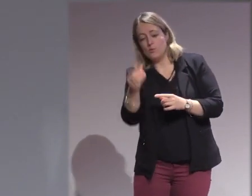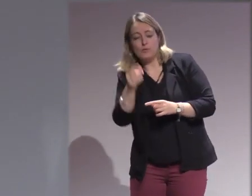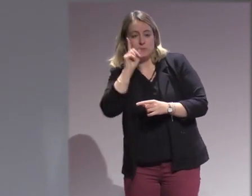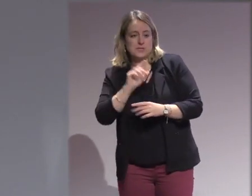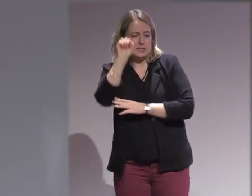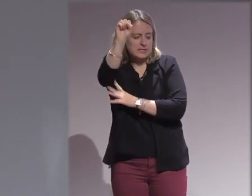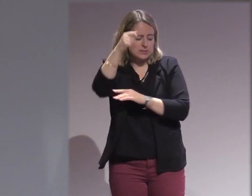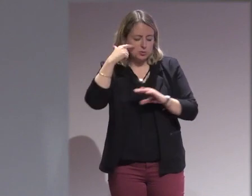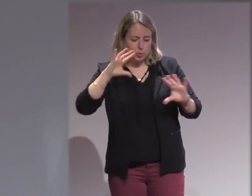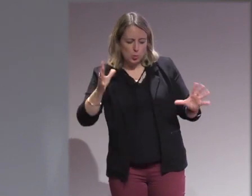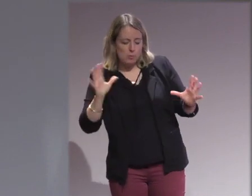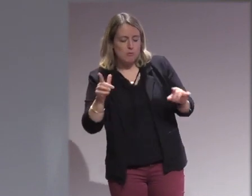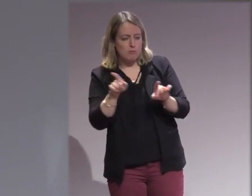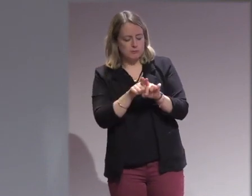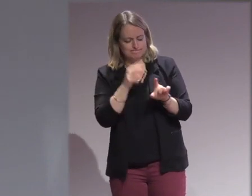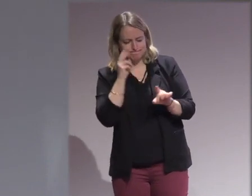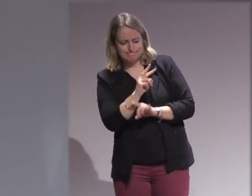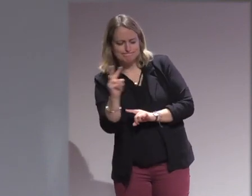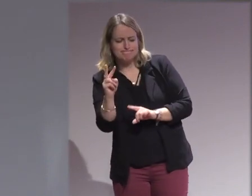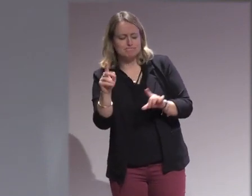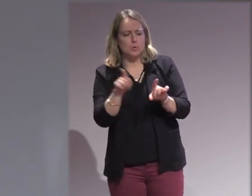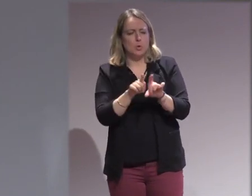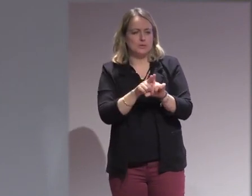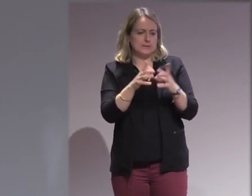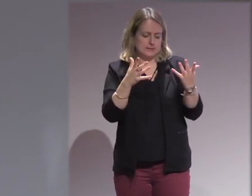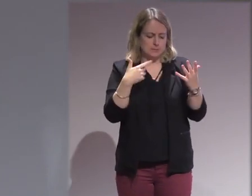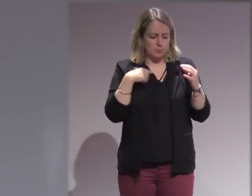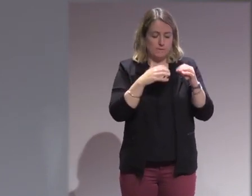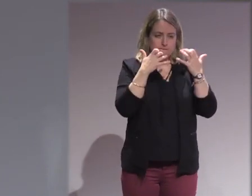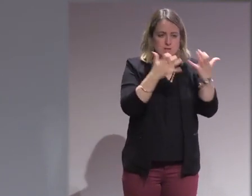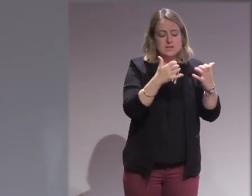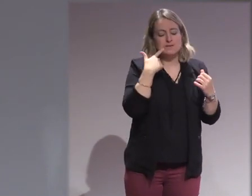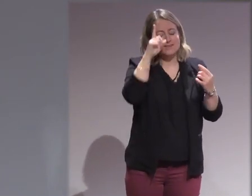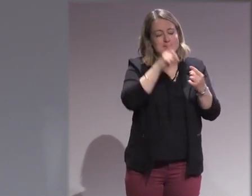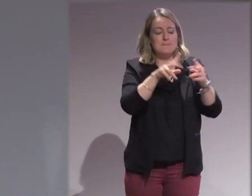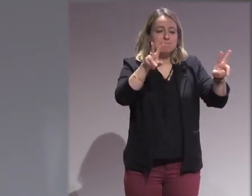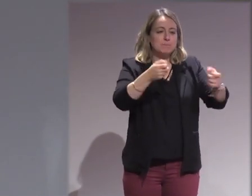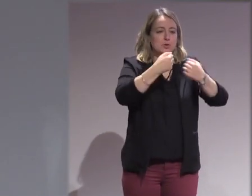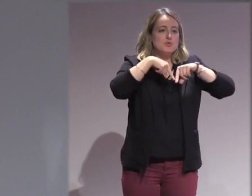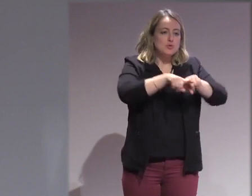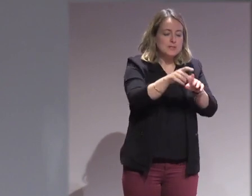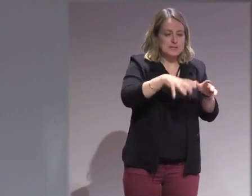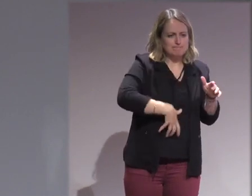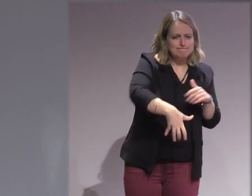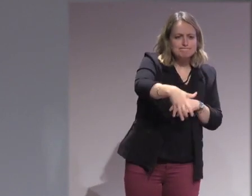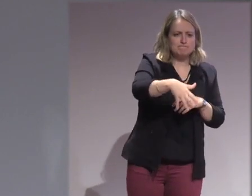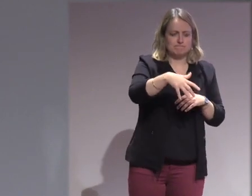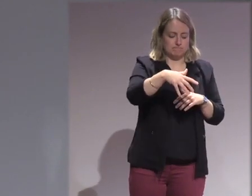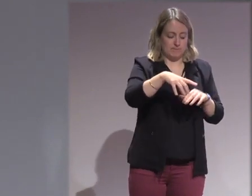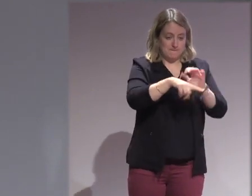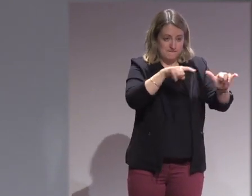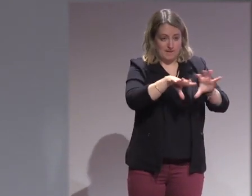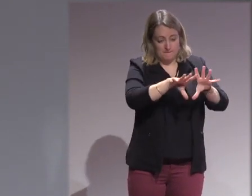et en m'intégrant dans une logique qui est celle de la justice reproductive, c'est parce qu'il est important